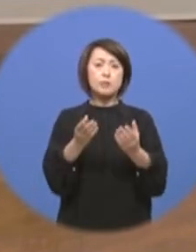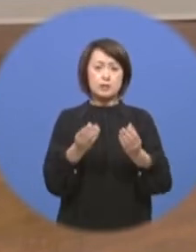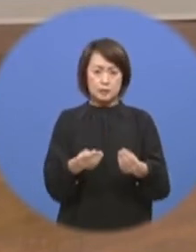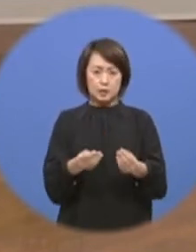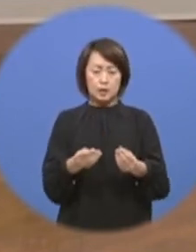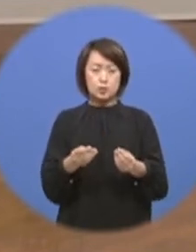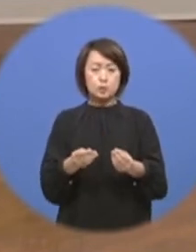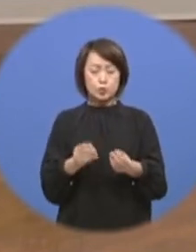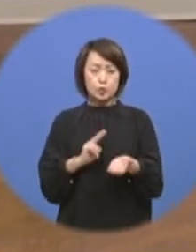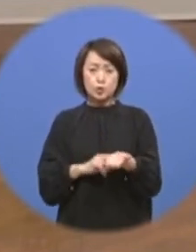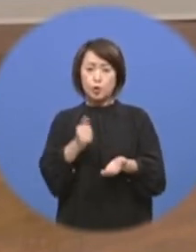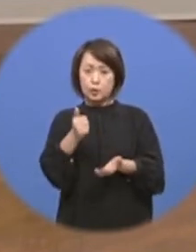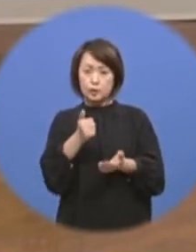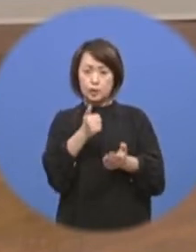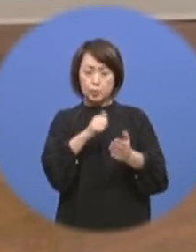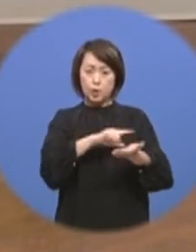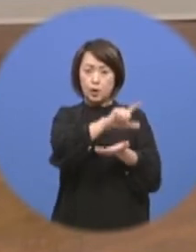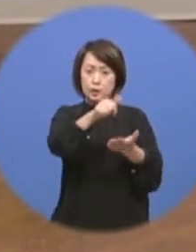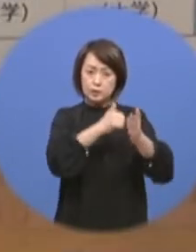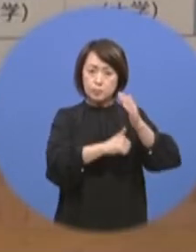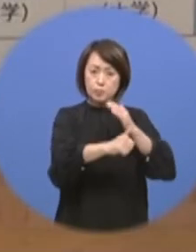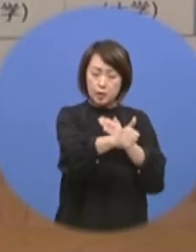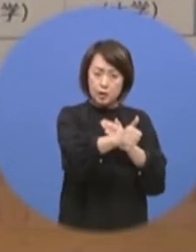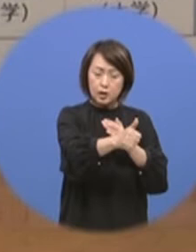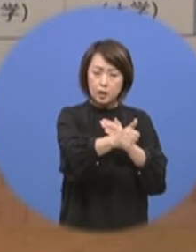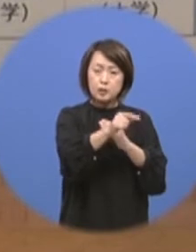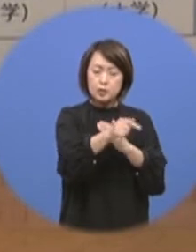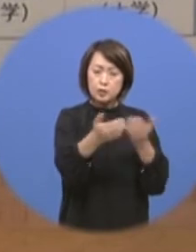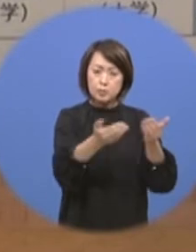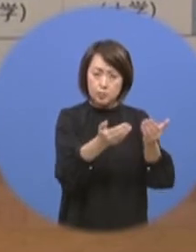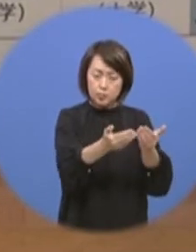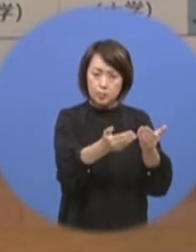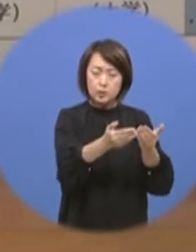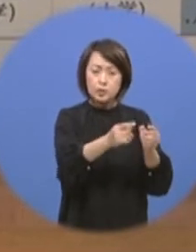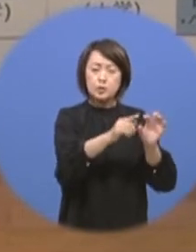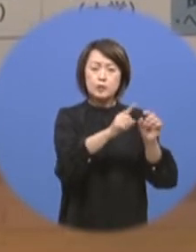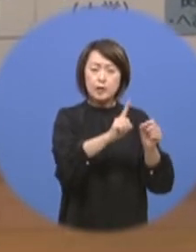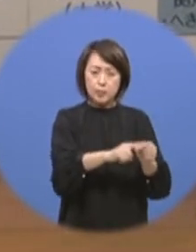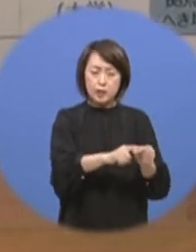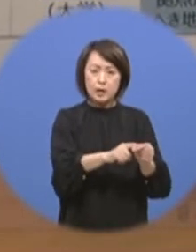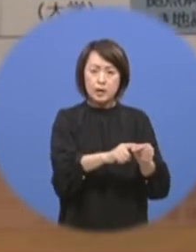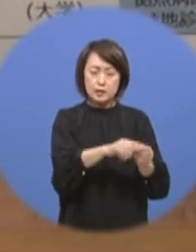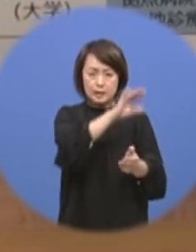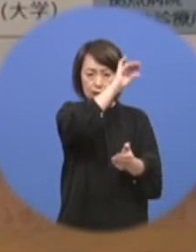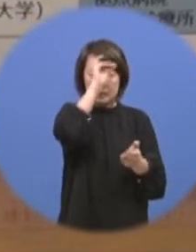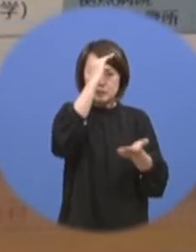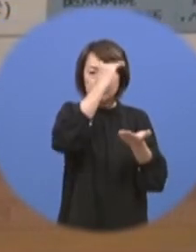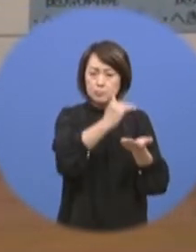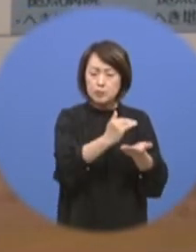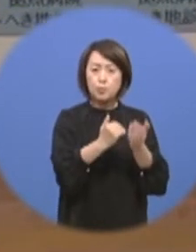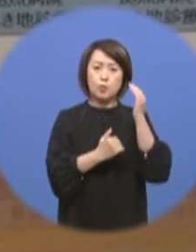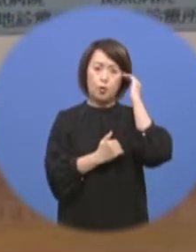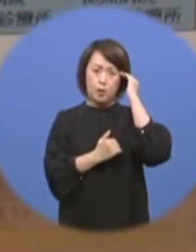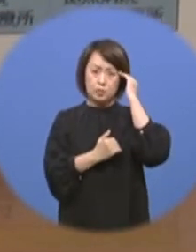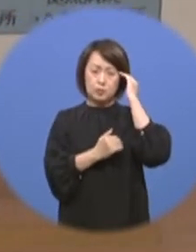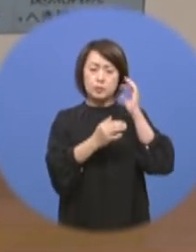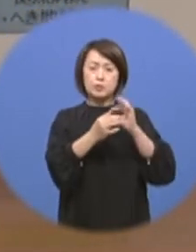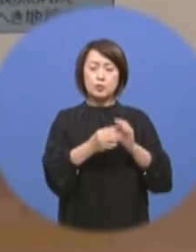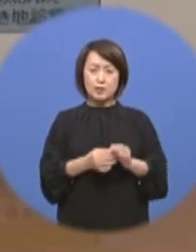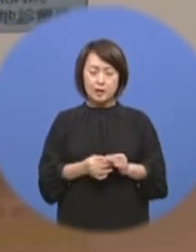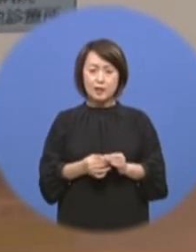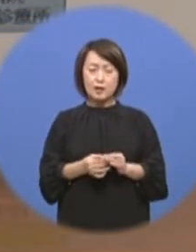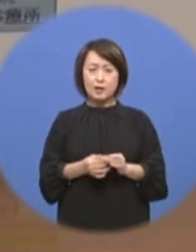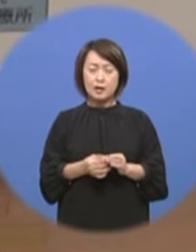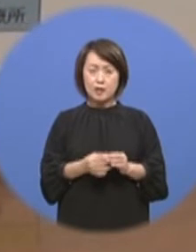ですけれどもその結果医学的知識なちょっと少なくなったっていうとまずいわけですから